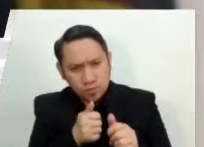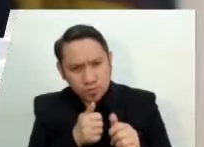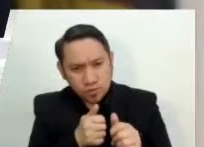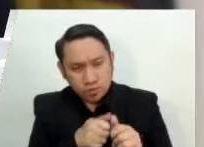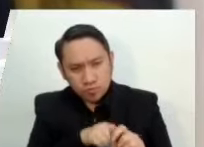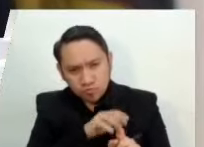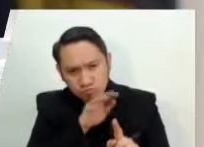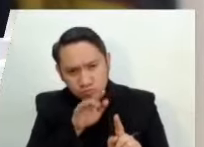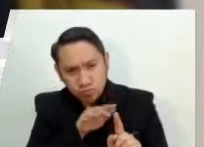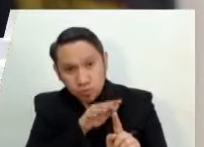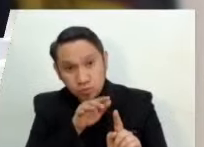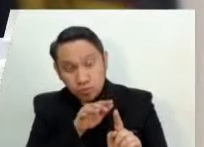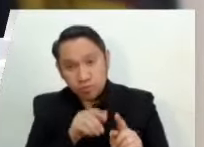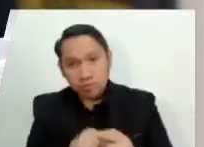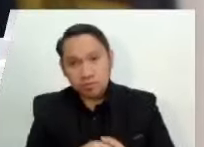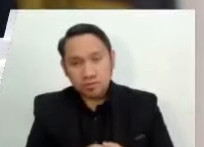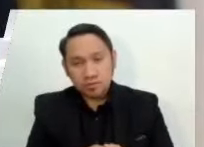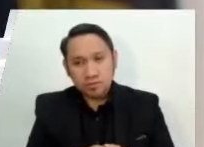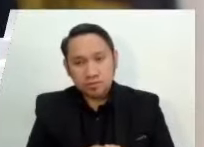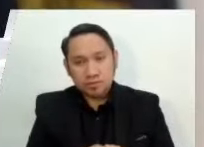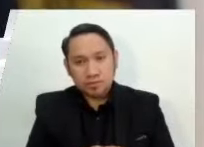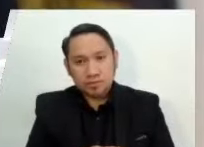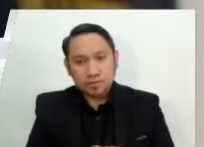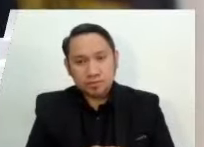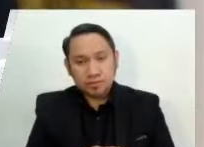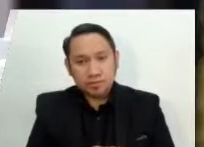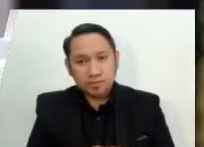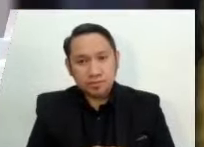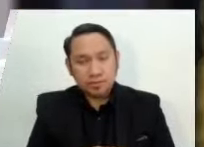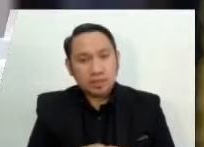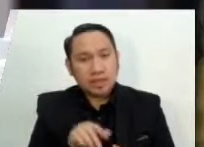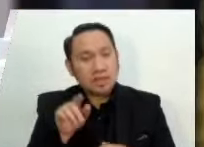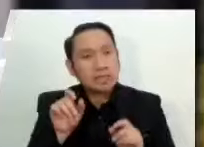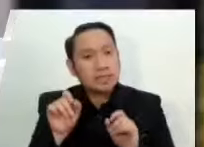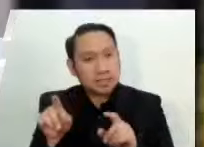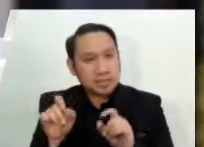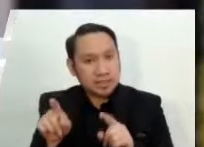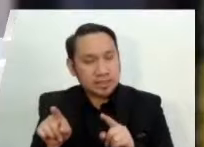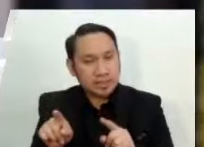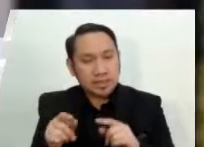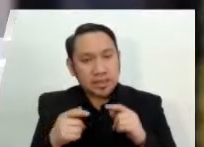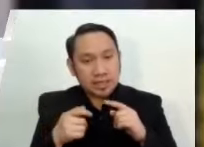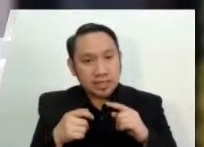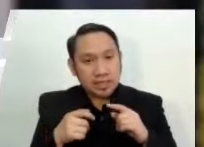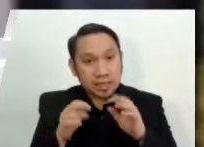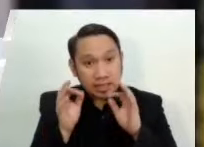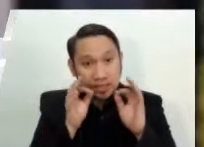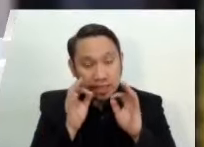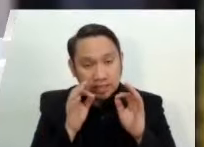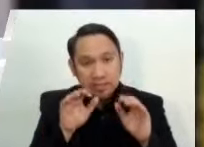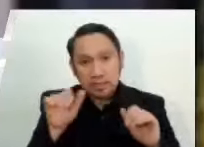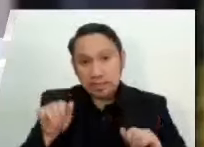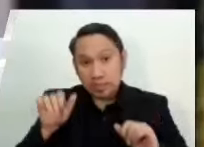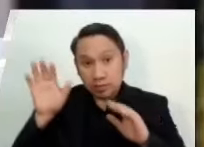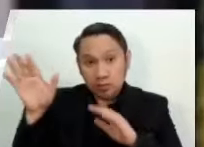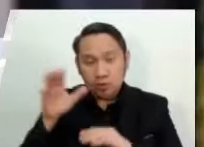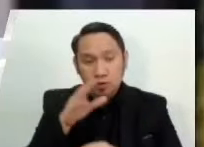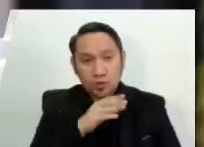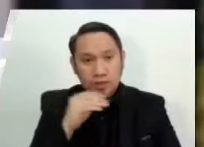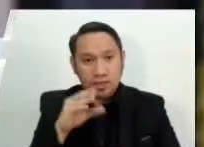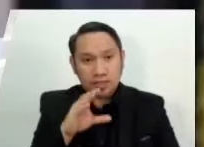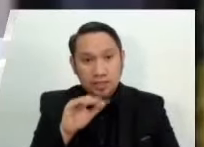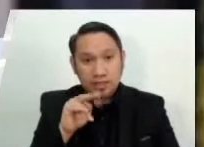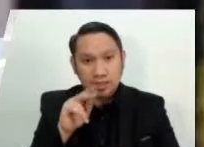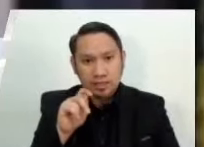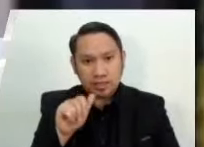dealing illegal drugs in Cainta and Antipolo City. Ang source ng kanyang shabu is from